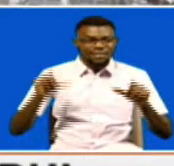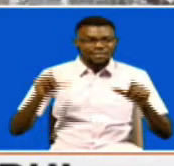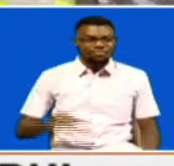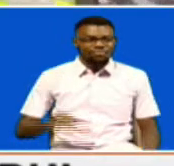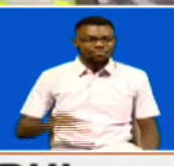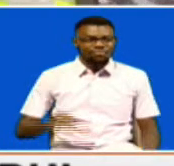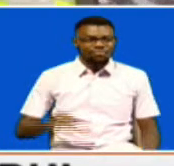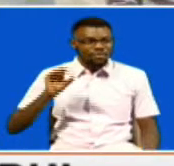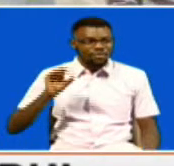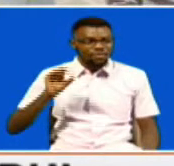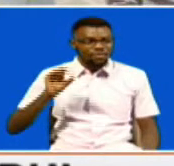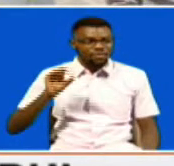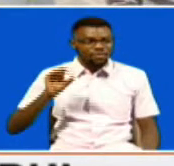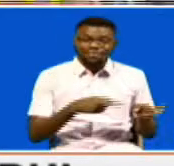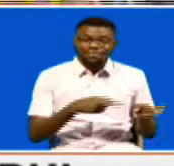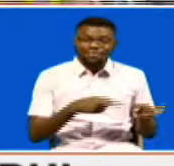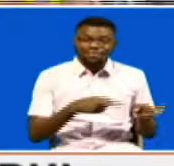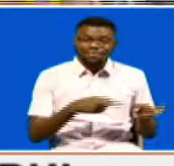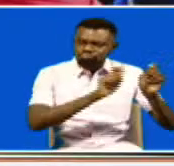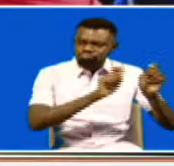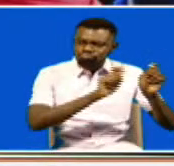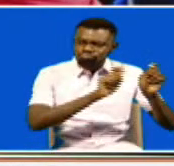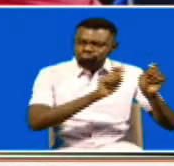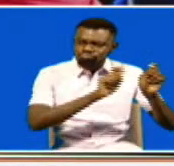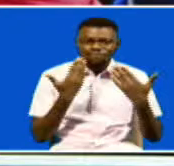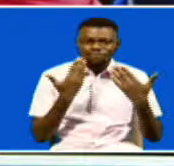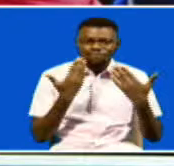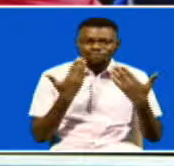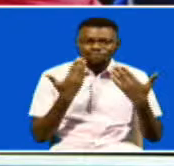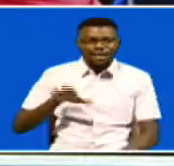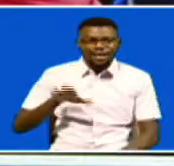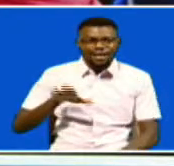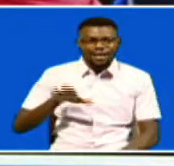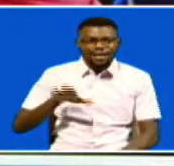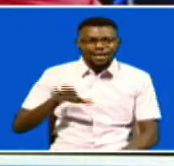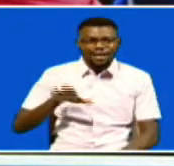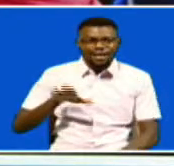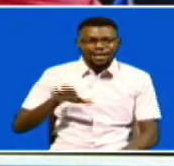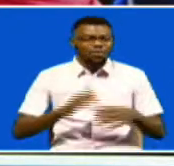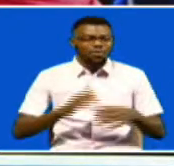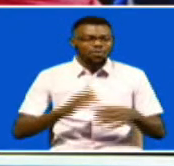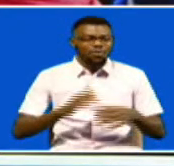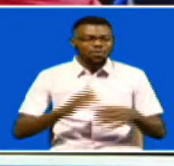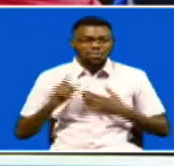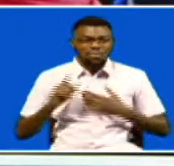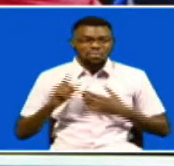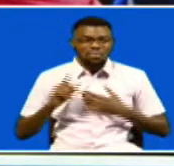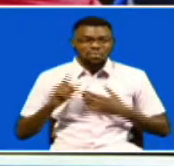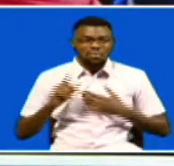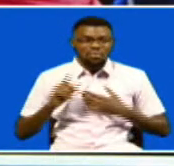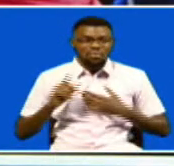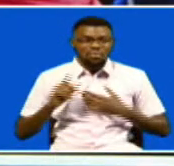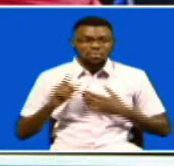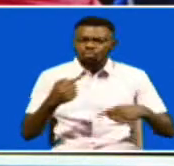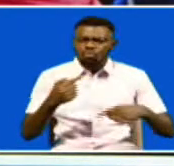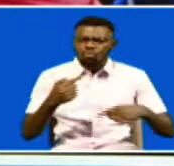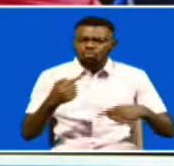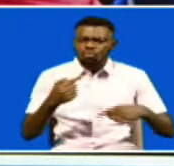katika eneo hilo la Menengai. Kwa kweli ni habari njema hiyo kwa Wakenya. Na tukisonga mbele,